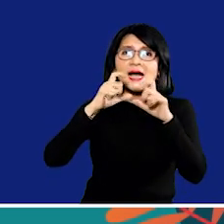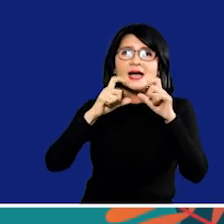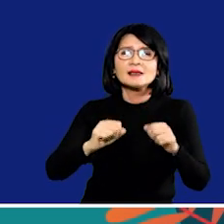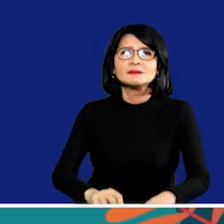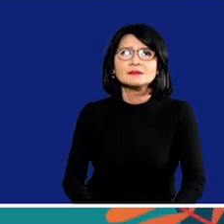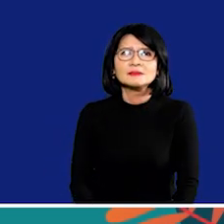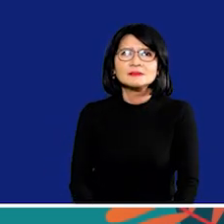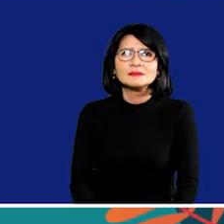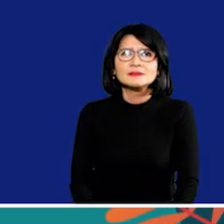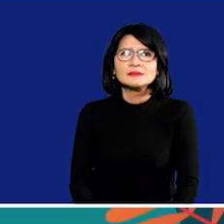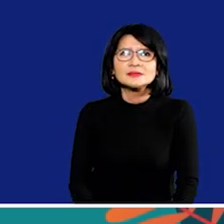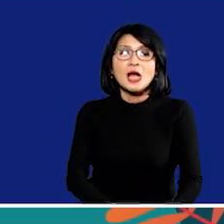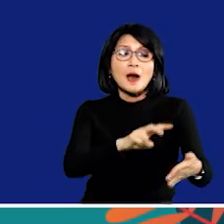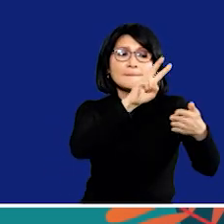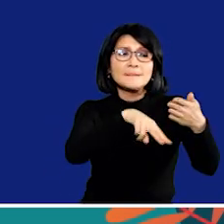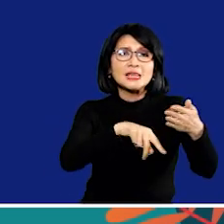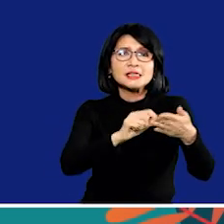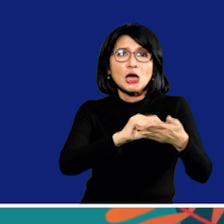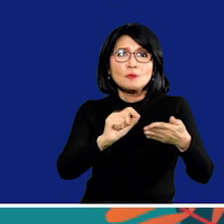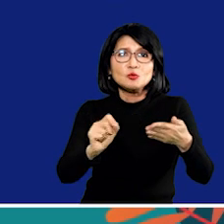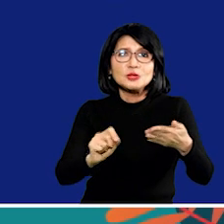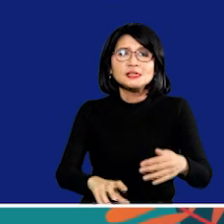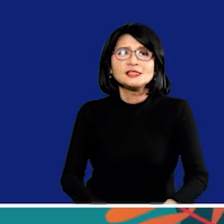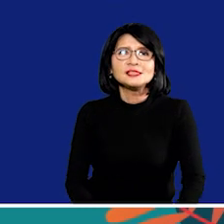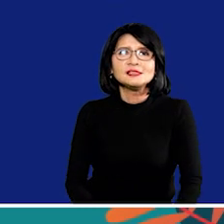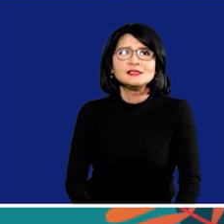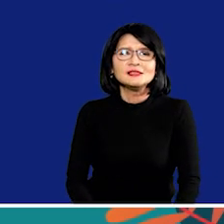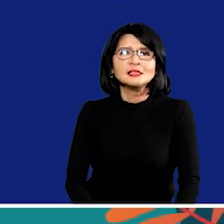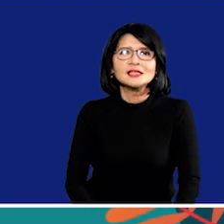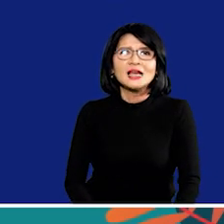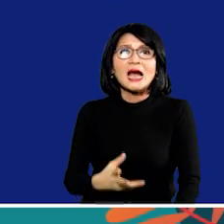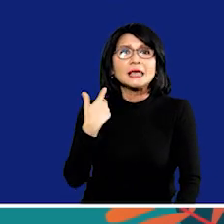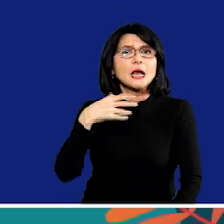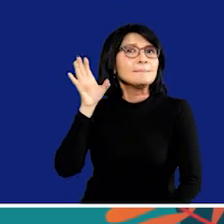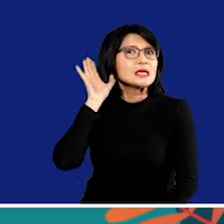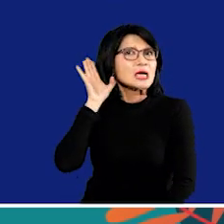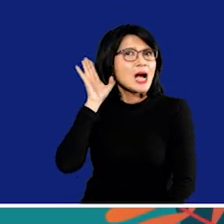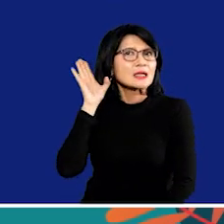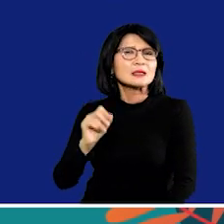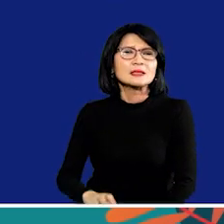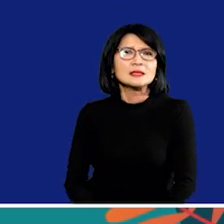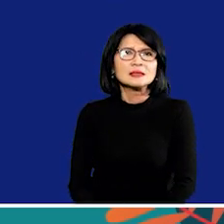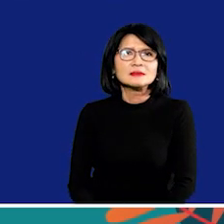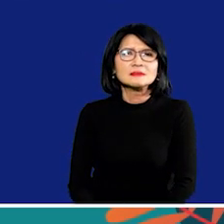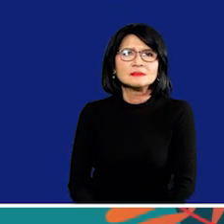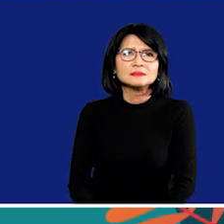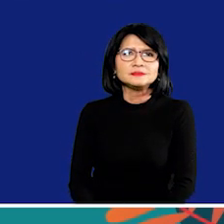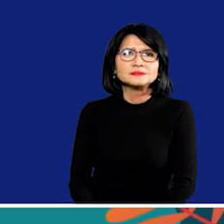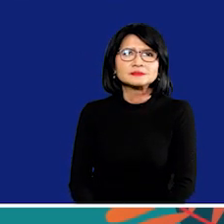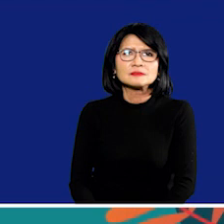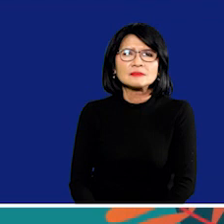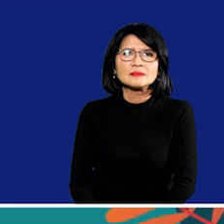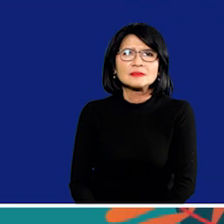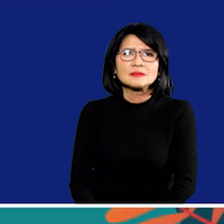cerita. Di literasi itu ada membaca, menulis, dan mendengar.